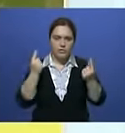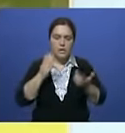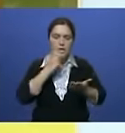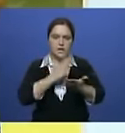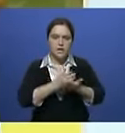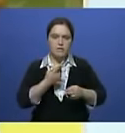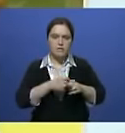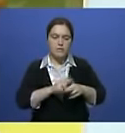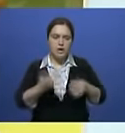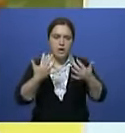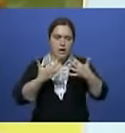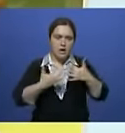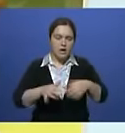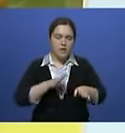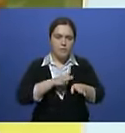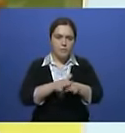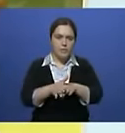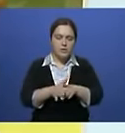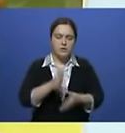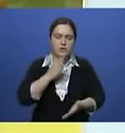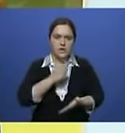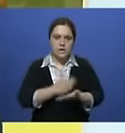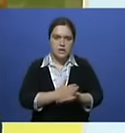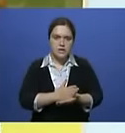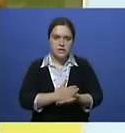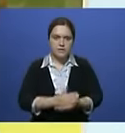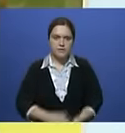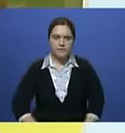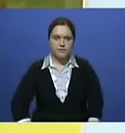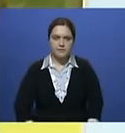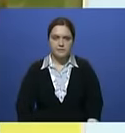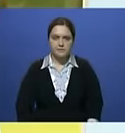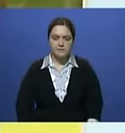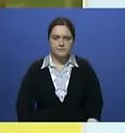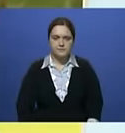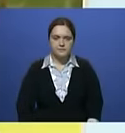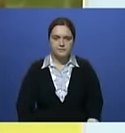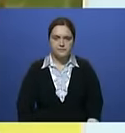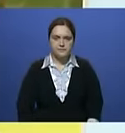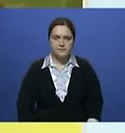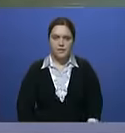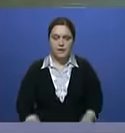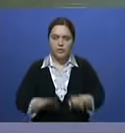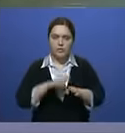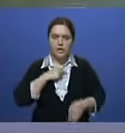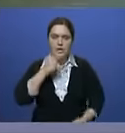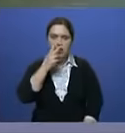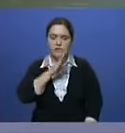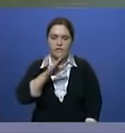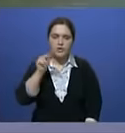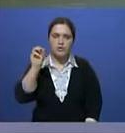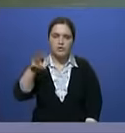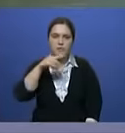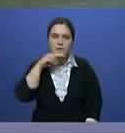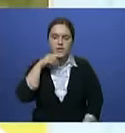большие инфраструктурные вспомогательные помещения ну такого я не видел в России условия здесь